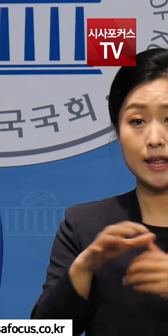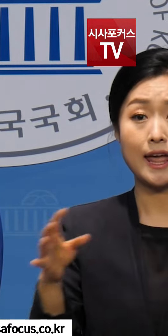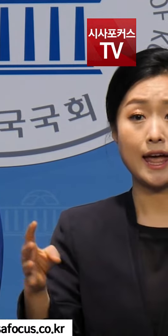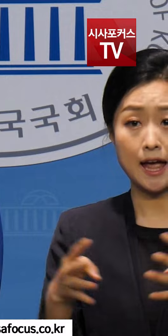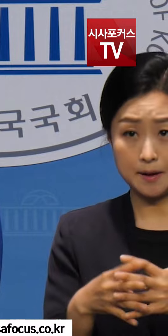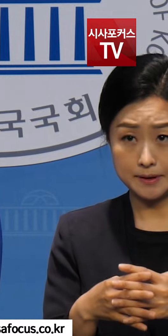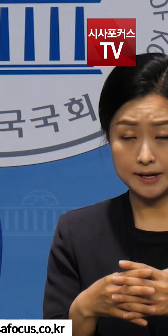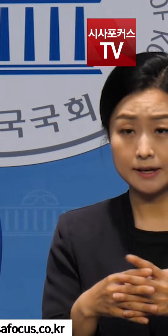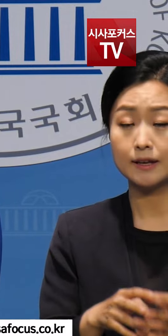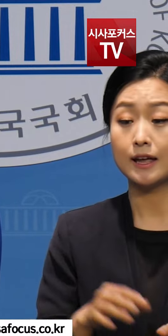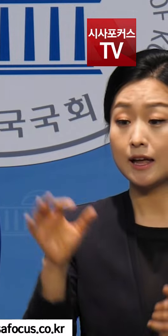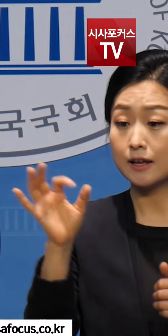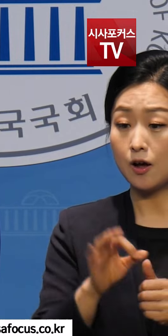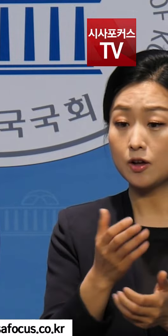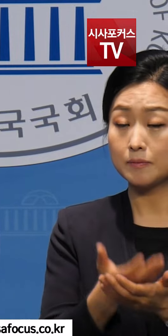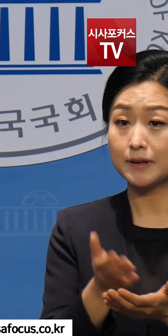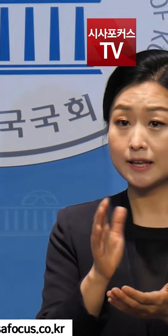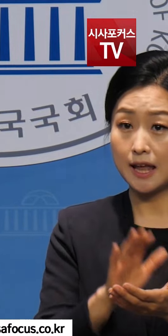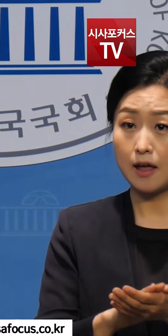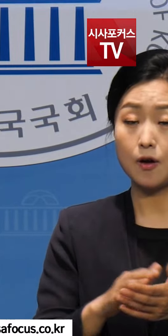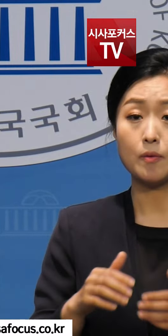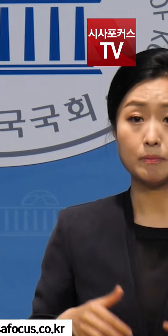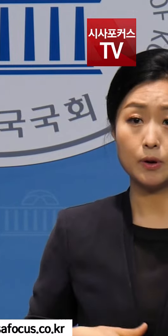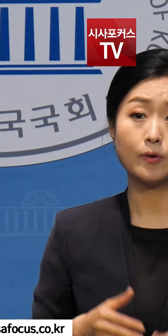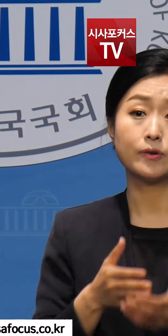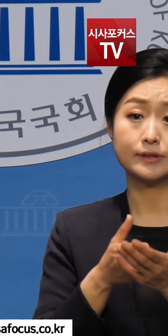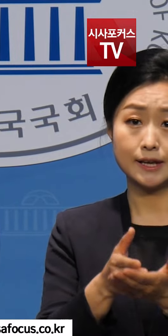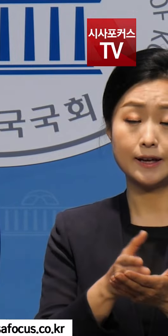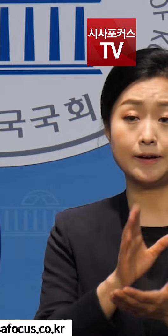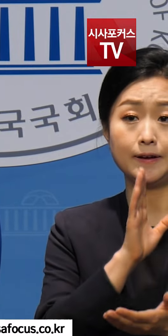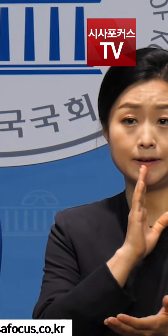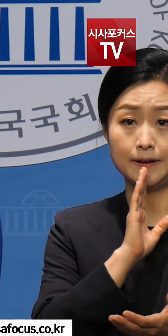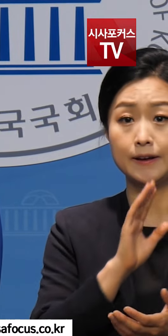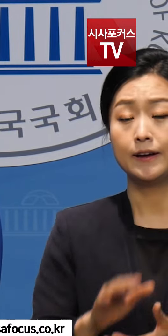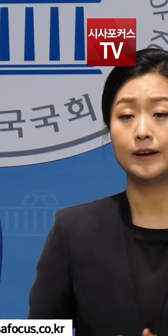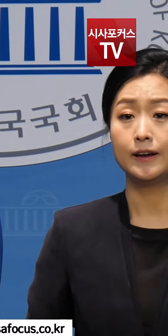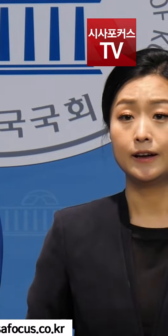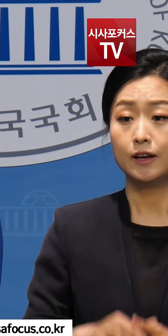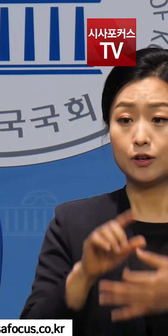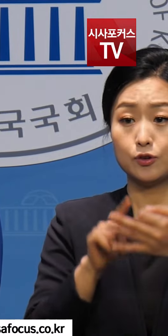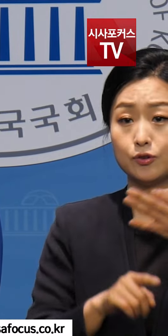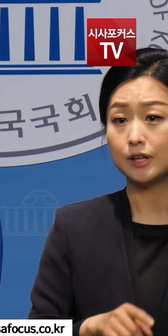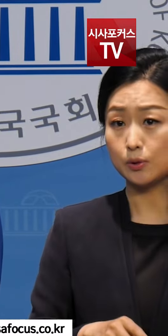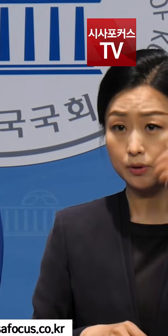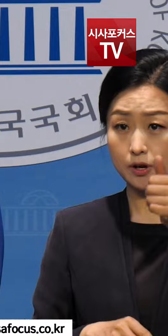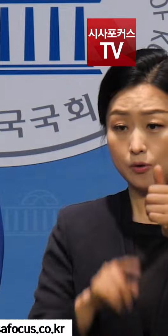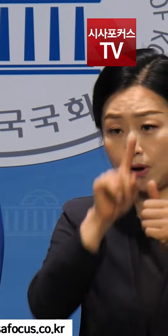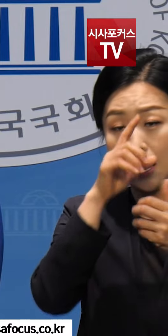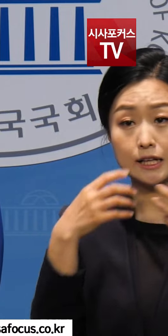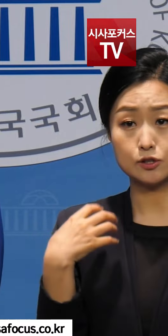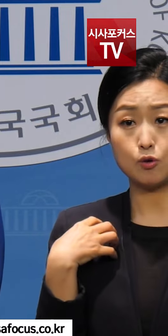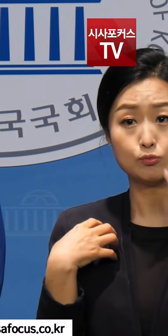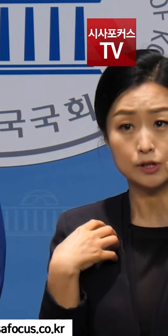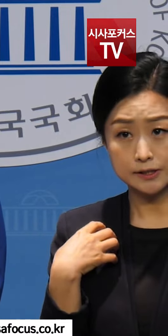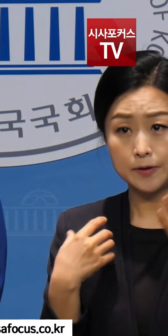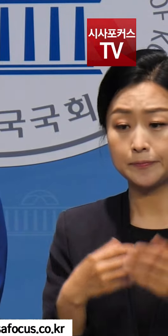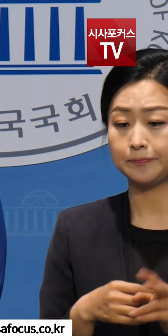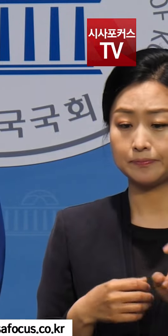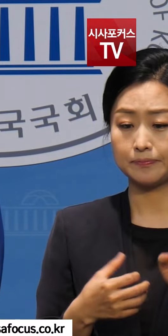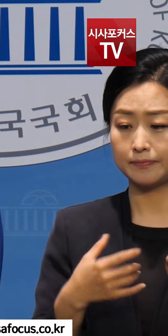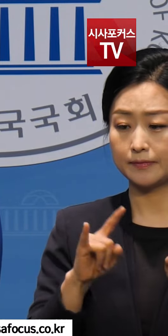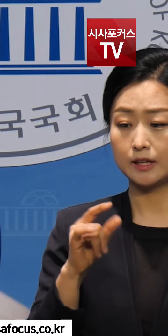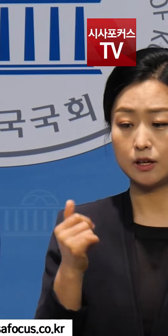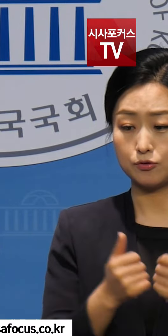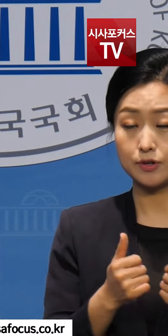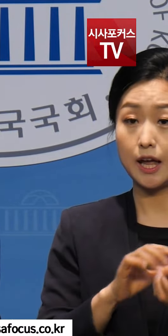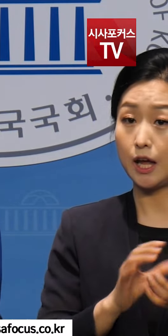연금개혁이 출발점이 되어야 한다는 점을 강조해 왔습니다 윤성 대통령과 정부 여당은 21대